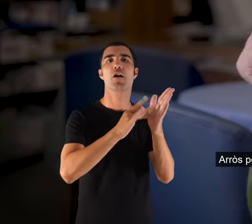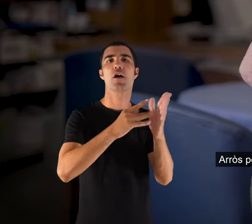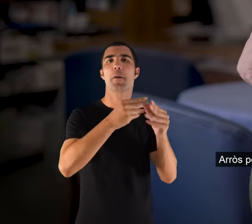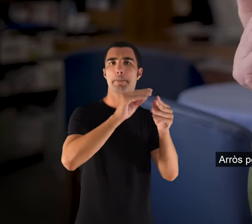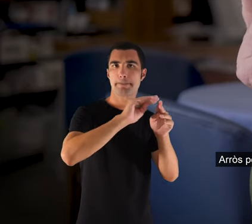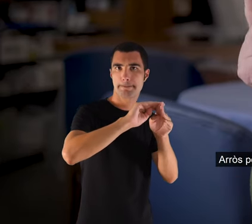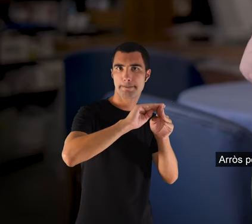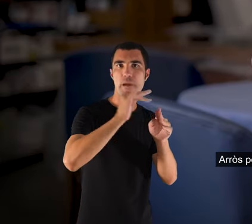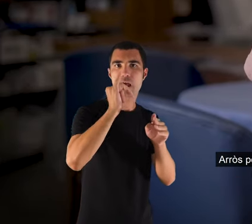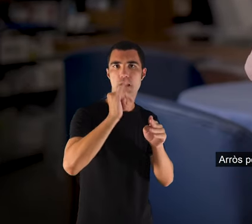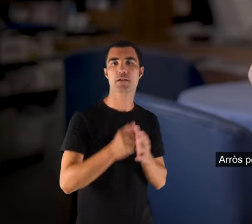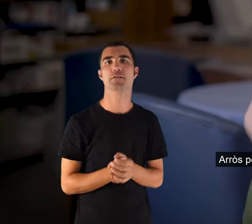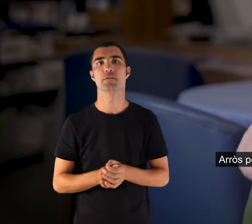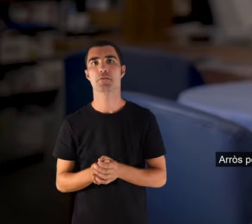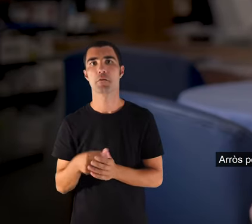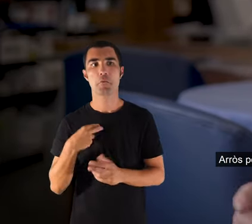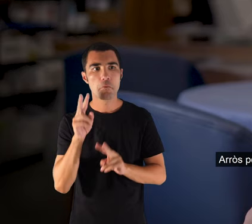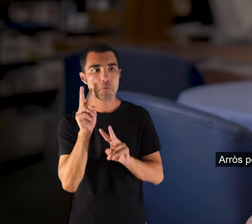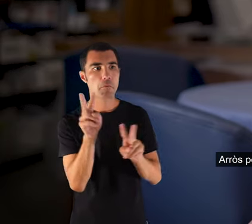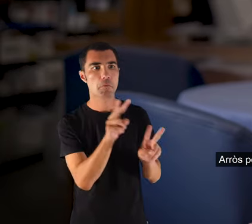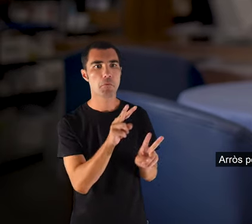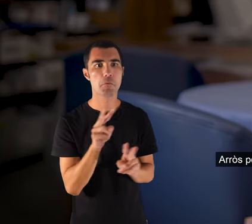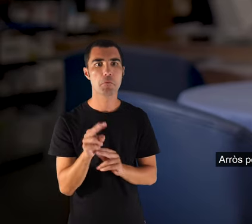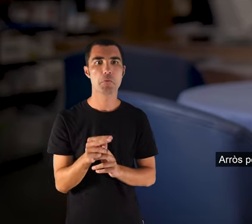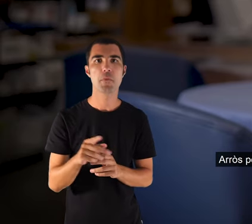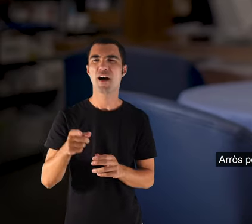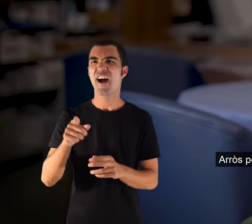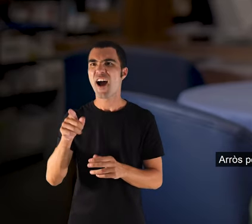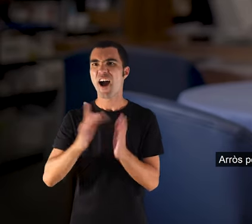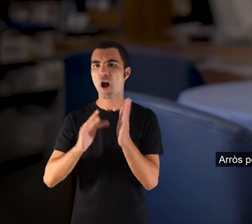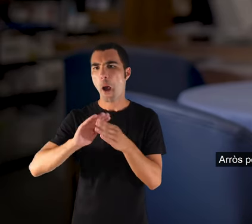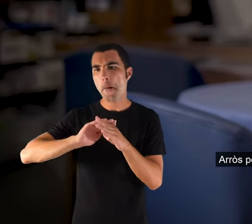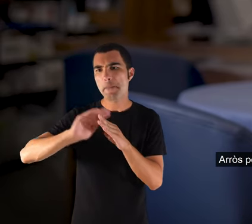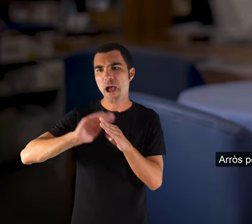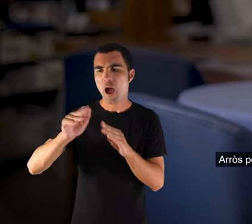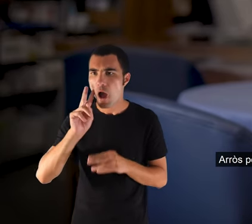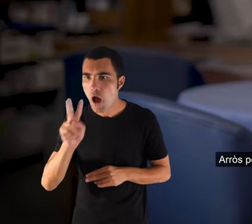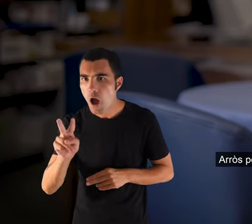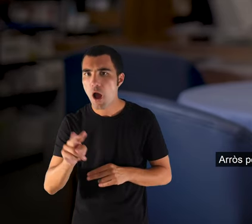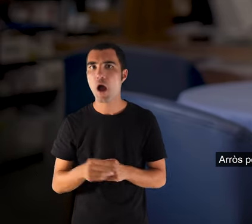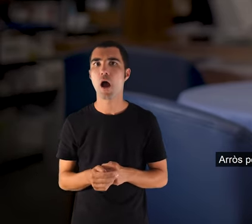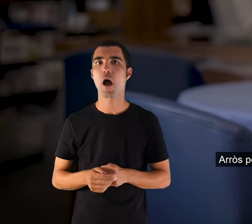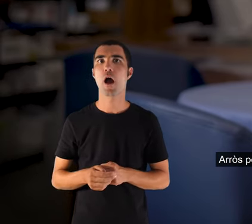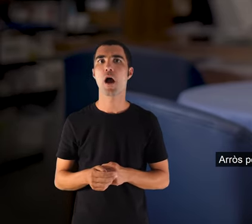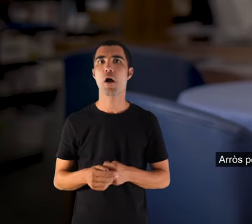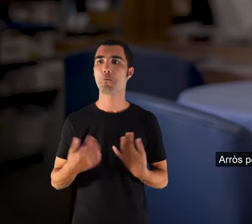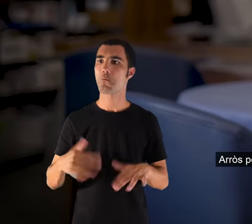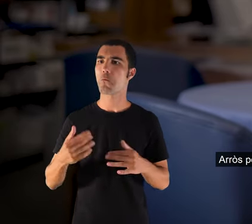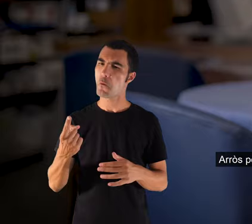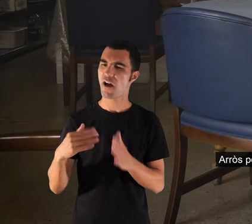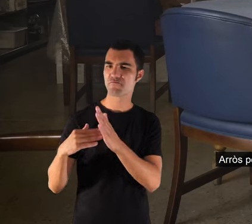com que hi havia gana, jo li vaig dir a meu pare, si en trobàvem un d'aquells pelat, diu que omplirem un